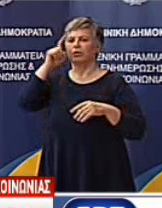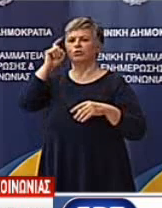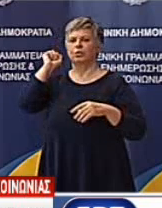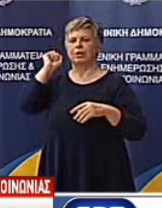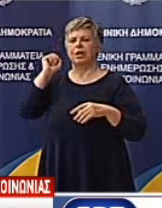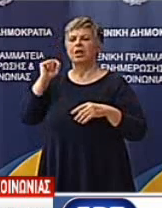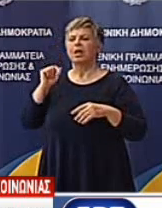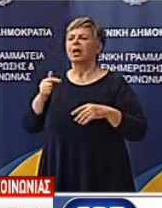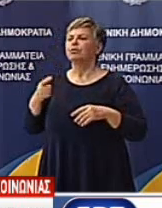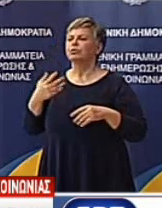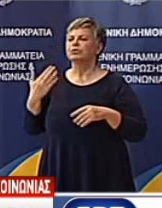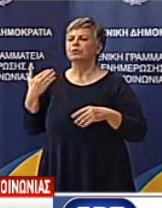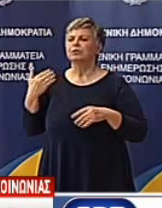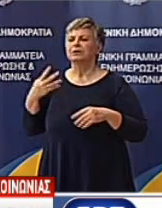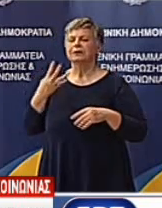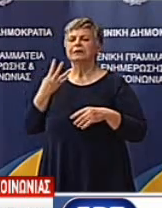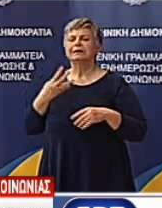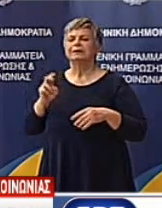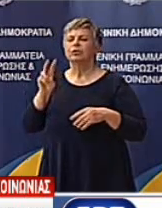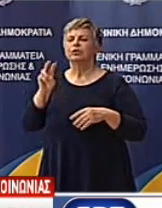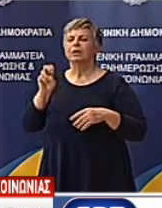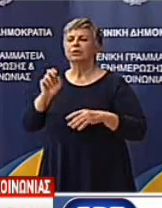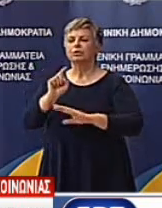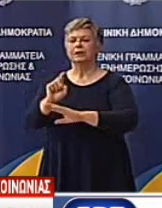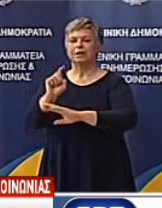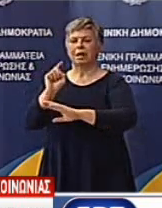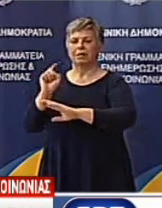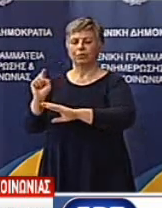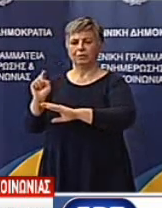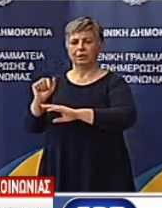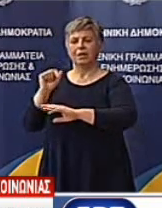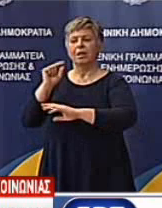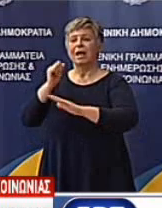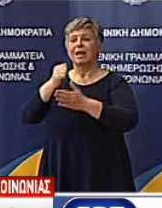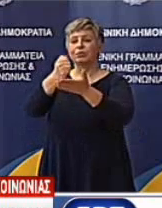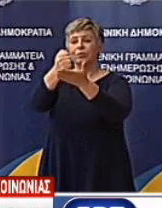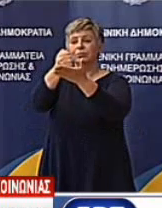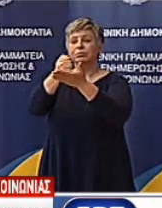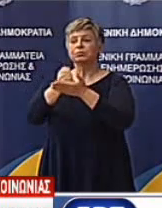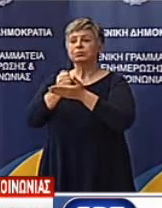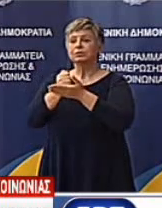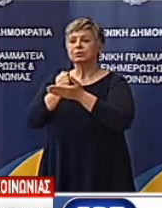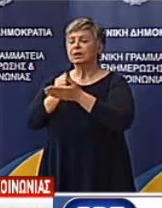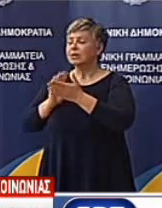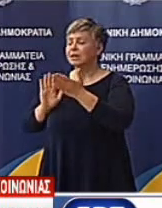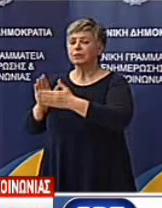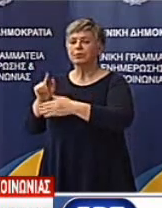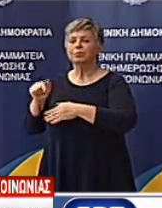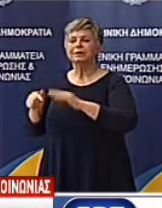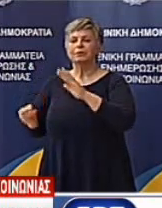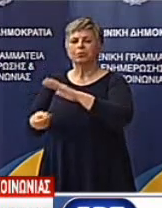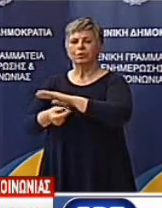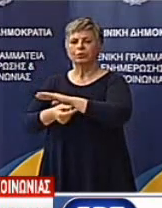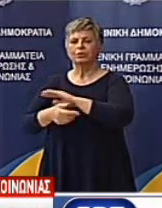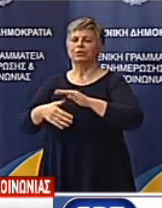20 εκατομμύρια τα οποία είχαμε και που όπως ξέρετε δεν ήταν για τις έκτακτες συνθήκες της προσφυγικής κρίσης, αλλά ήταν κονδύλια τα οποία